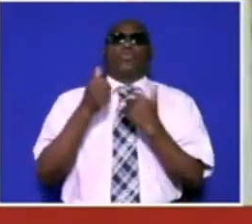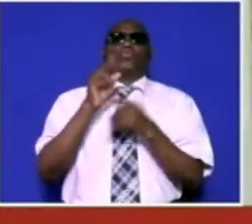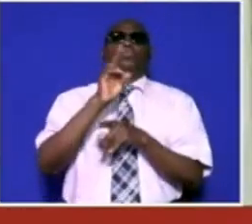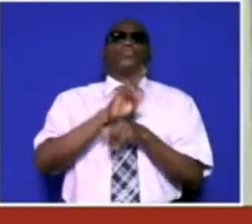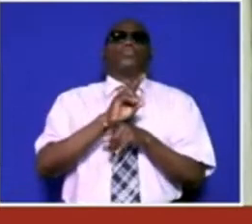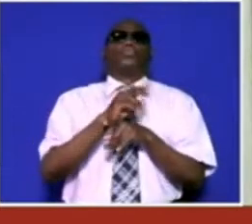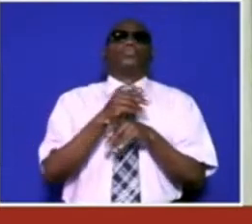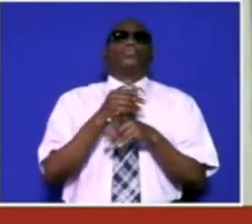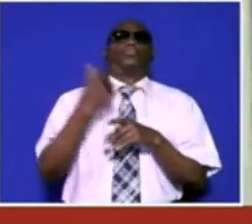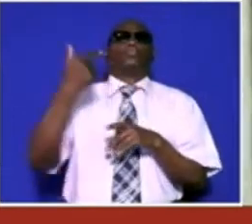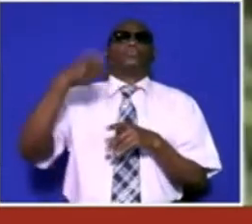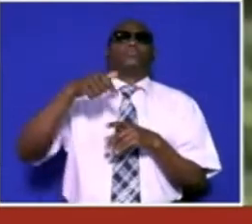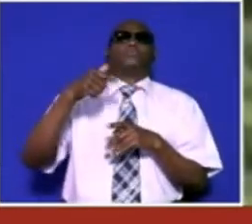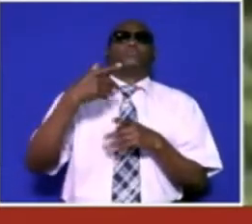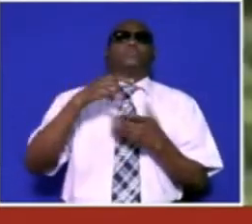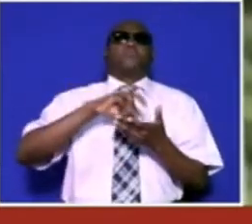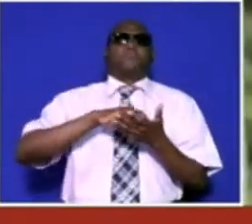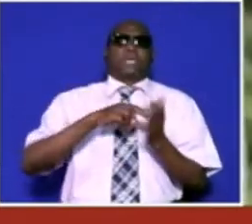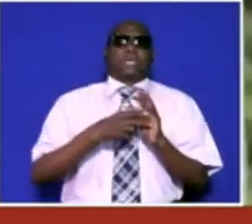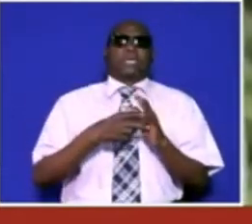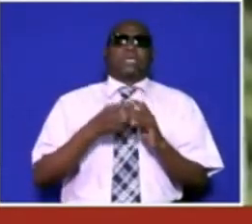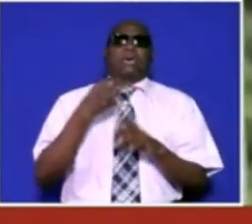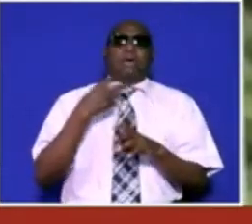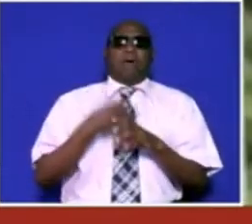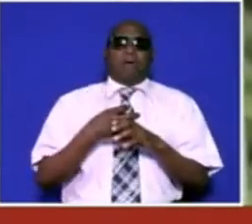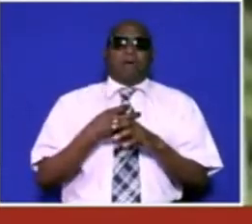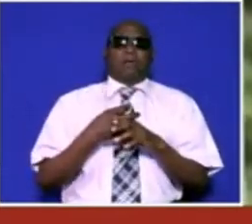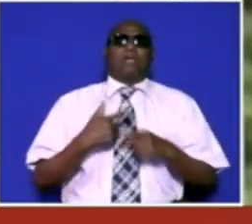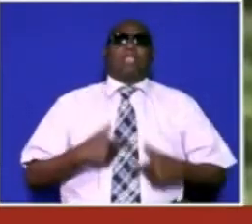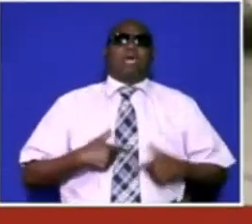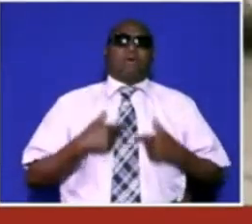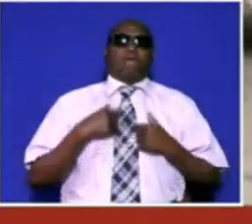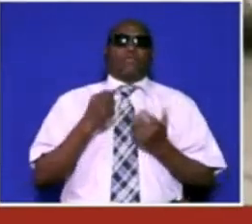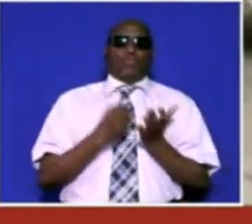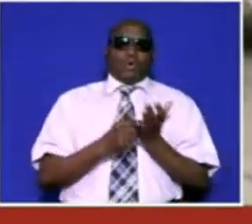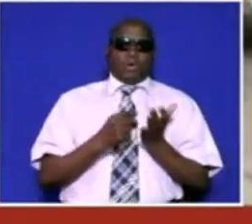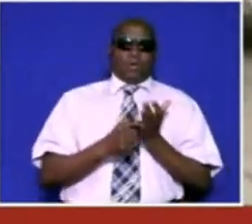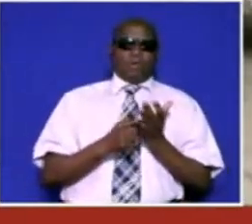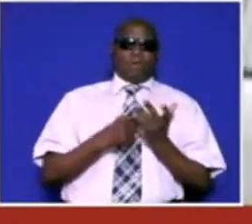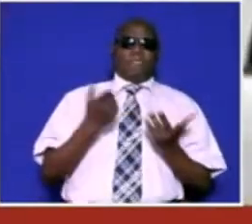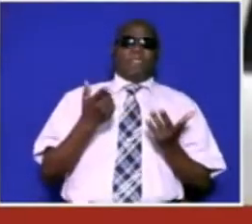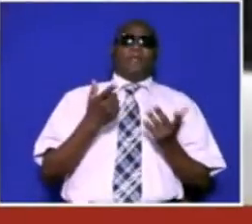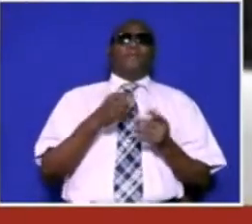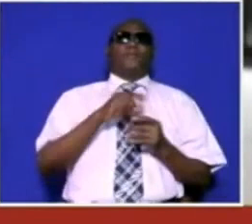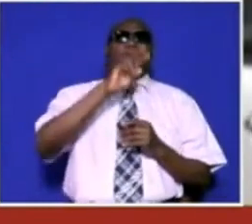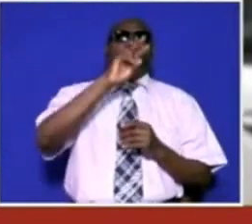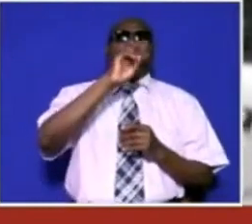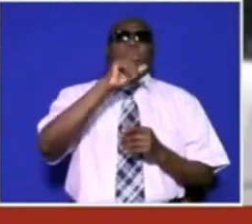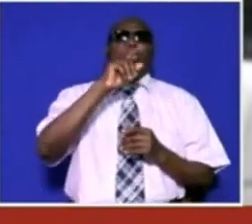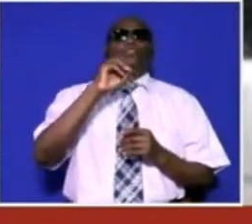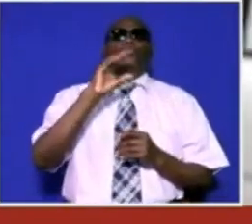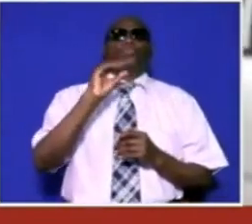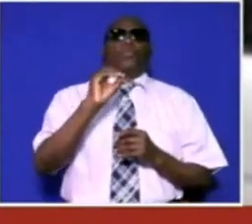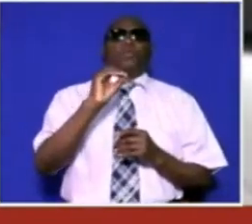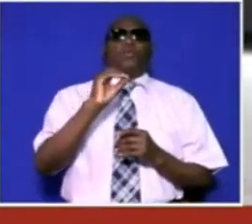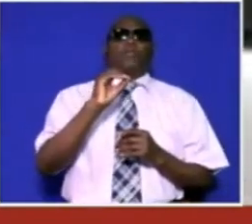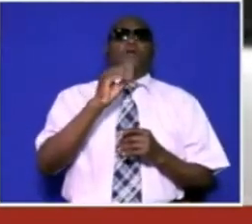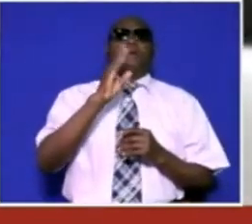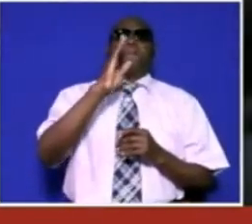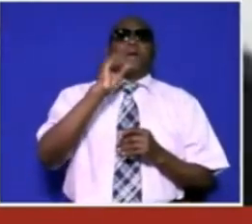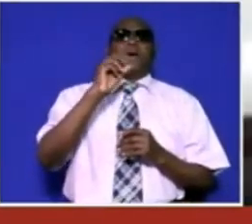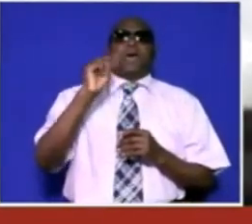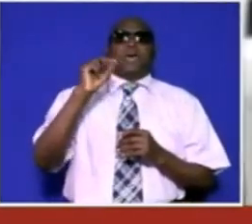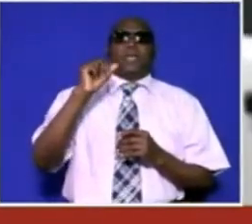basi kuhatarisha maisha yao. Shehena ya kwanza ya mafuta Uganda kutoka kampuni ya Vital ya Bahrain inatarajiwa nchini